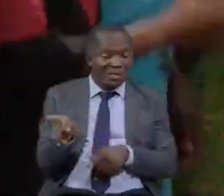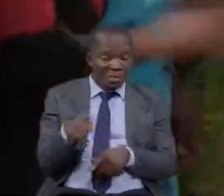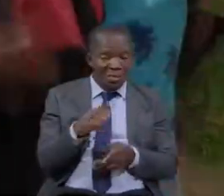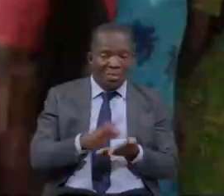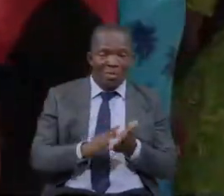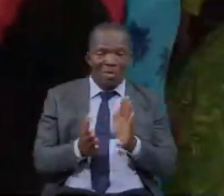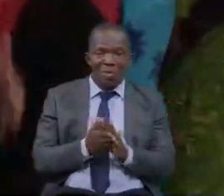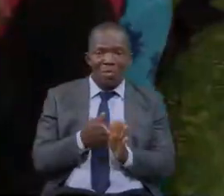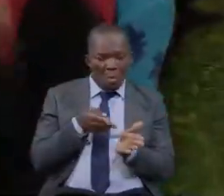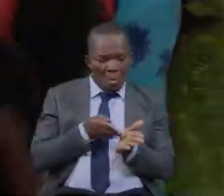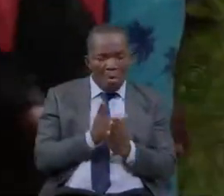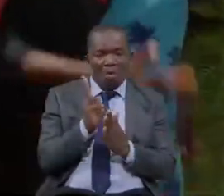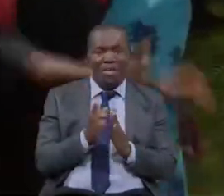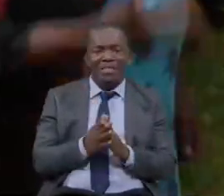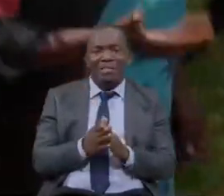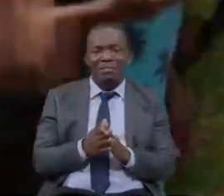transparent,